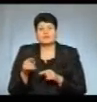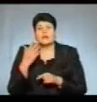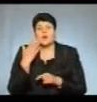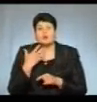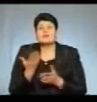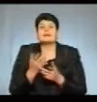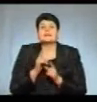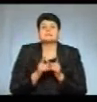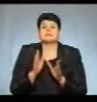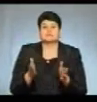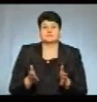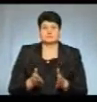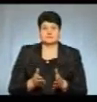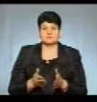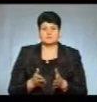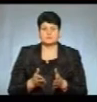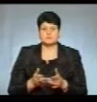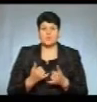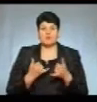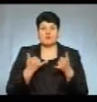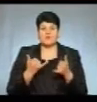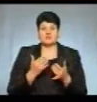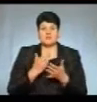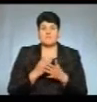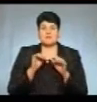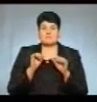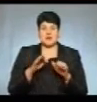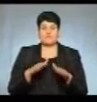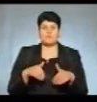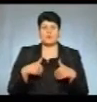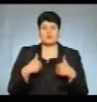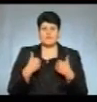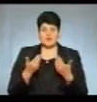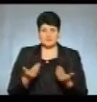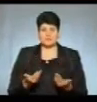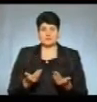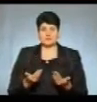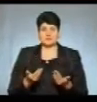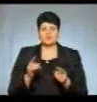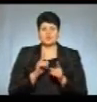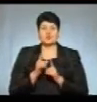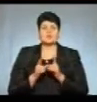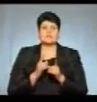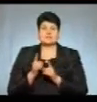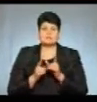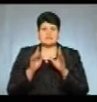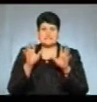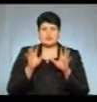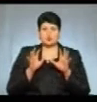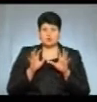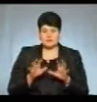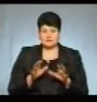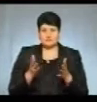які зміни? Ну, уповноважений має право подавати пропозиції щодо змін до законодавства, якщо